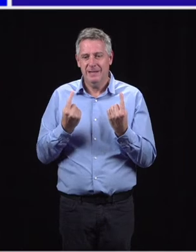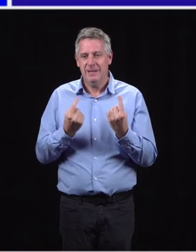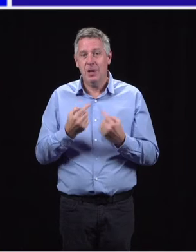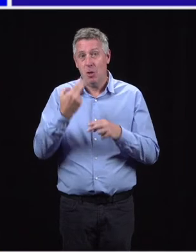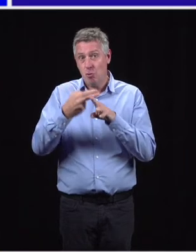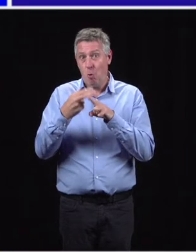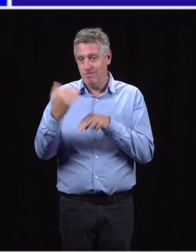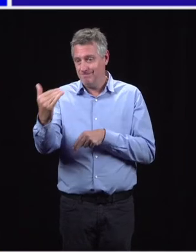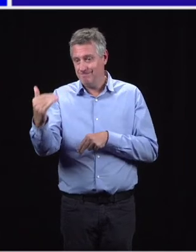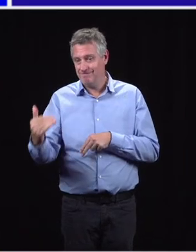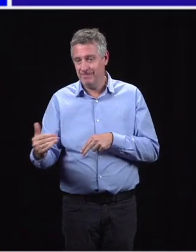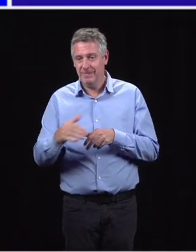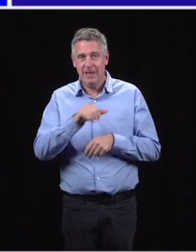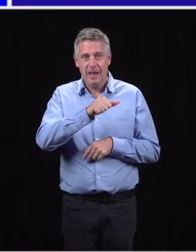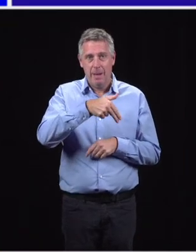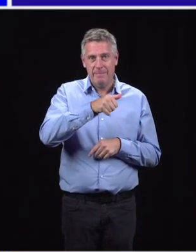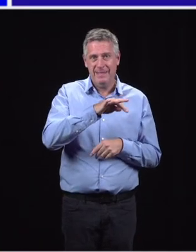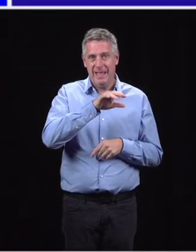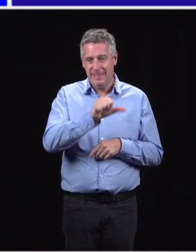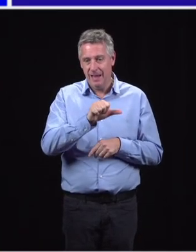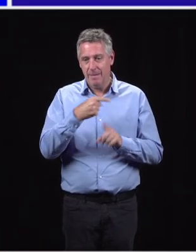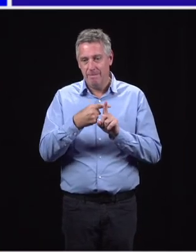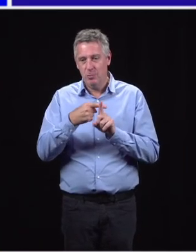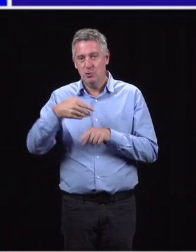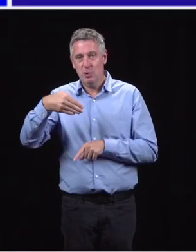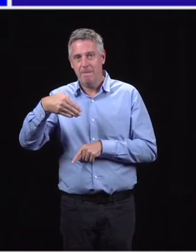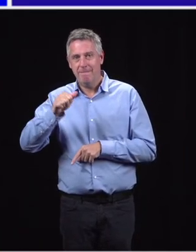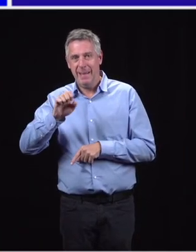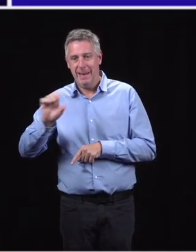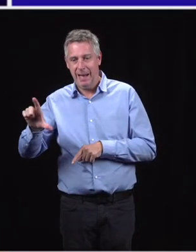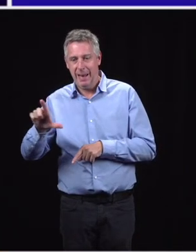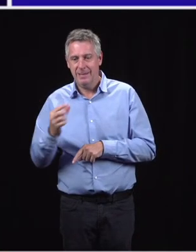et manel wadoubije bonsoir à toutes les deux